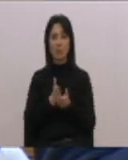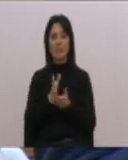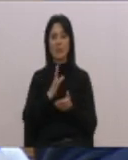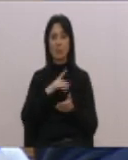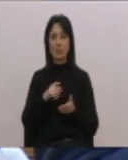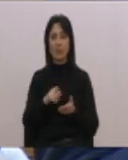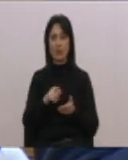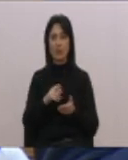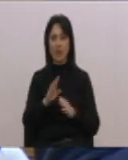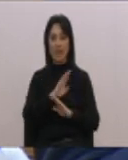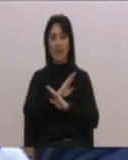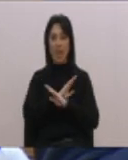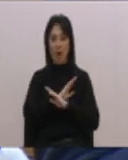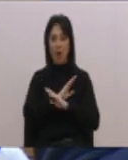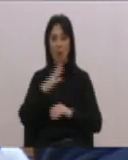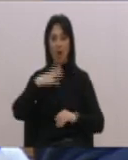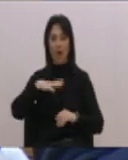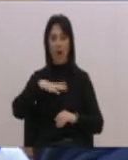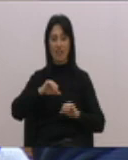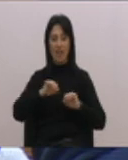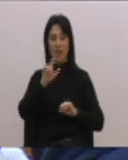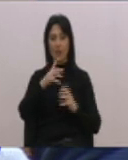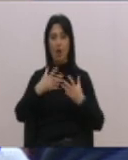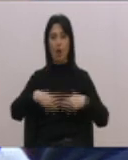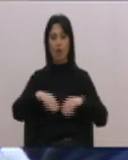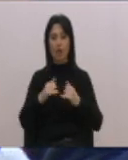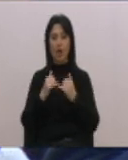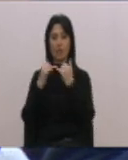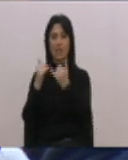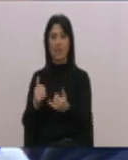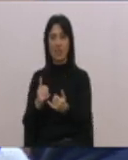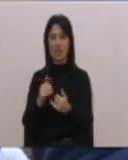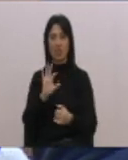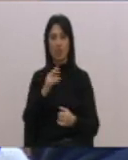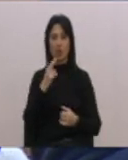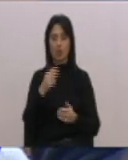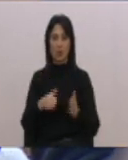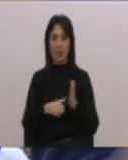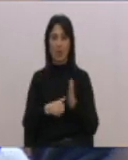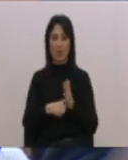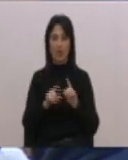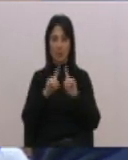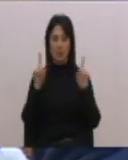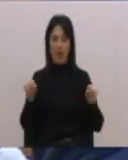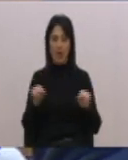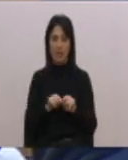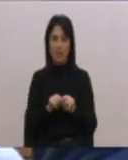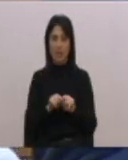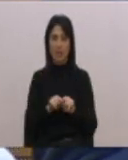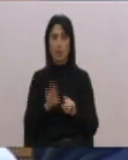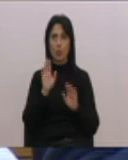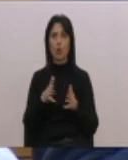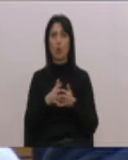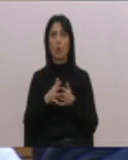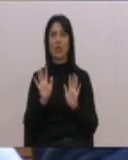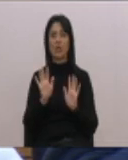ისახავდა დაღუპული ქართველი გმირების ოჯახებისთვის სოციალური დახმარების პაკეტს. უფრო